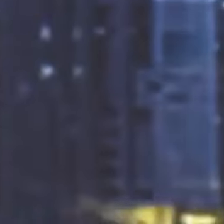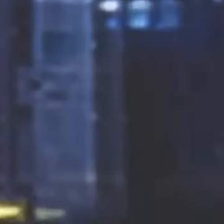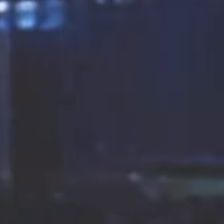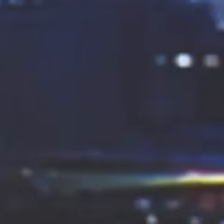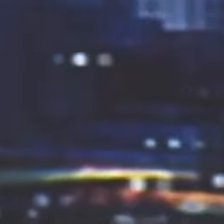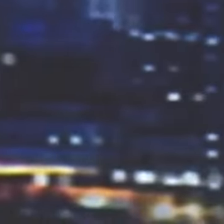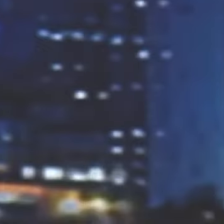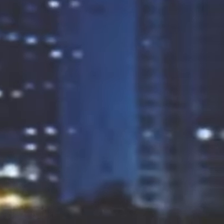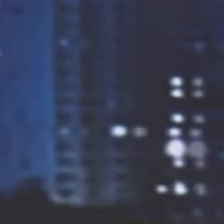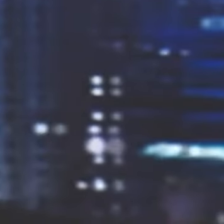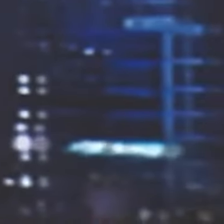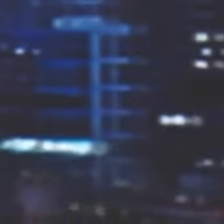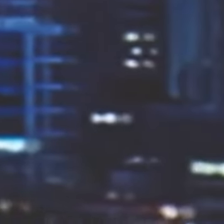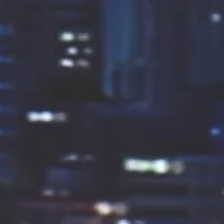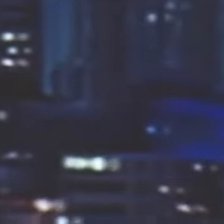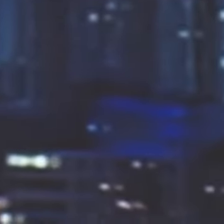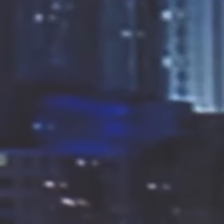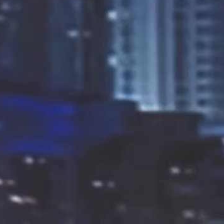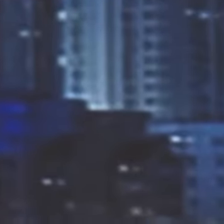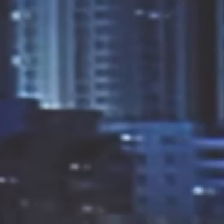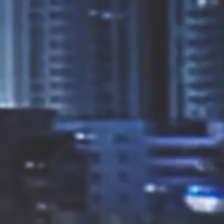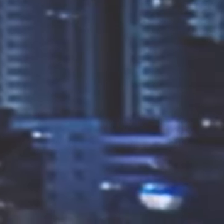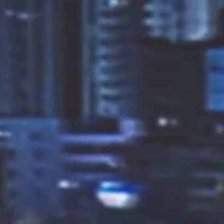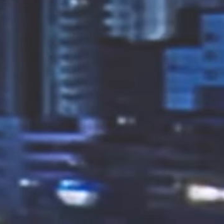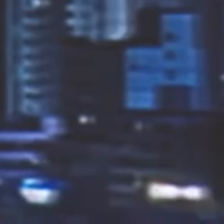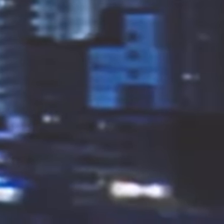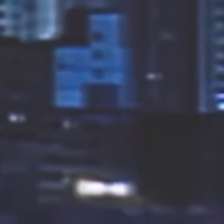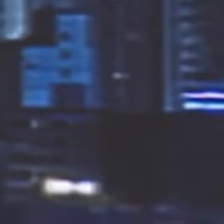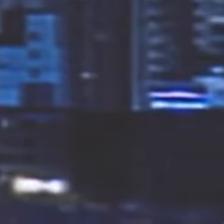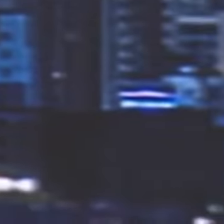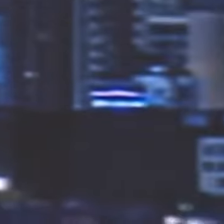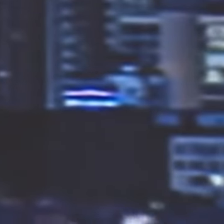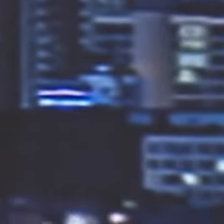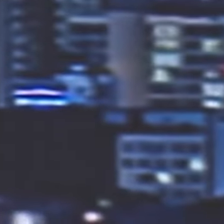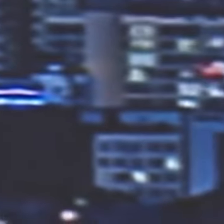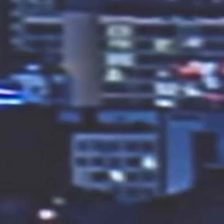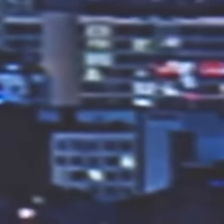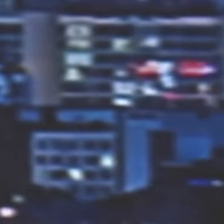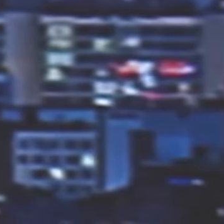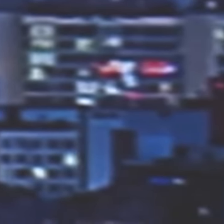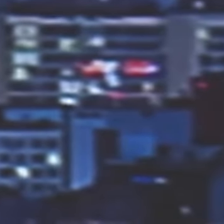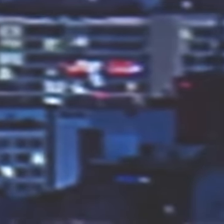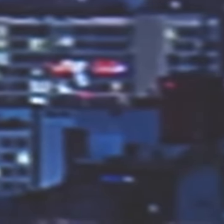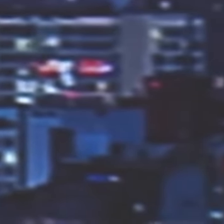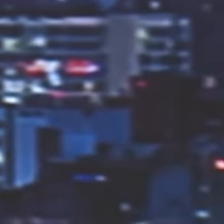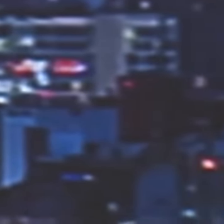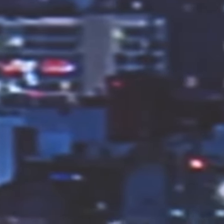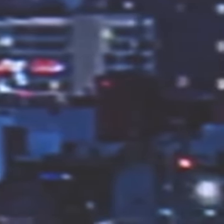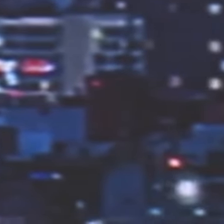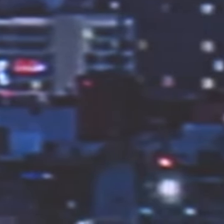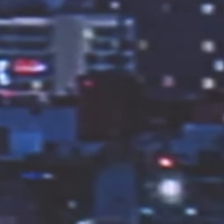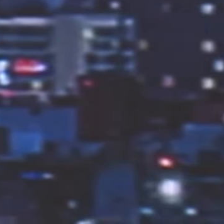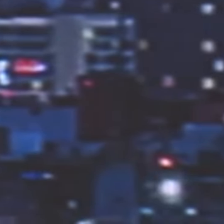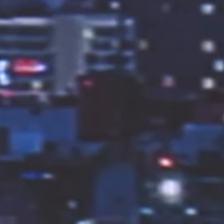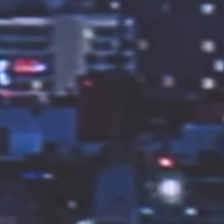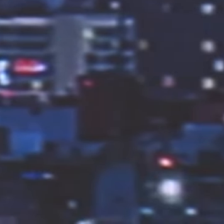JTBC 뉴스를 시청해 주셔서 고맙습니다. 저희는 저녁 6시 50분 뉴스룸에서 뵙겠습니다.